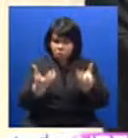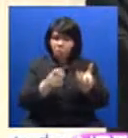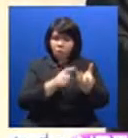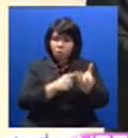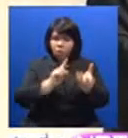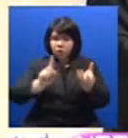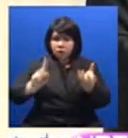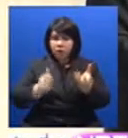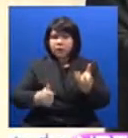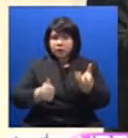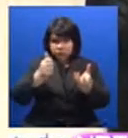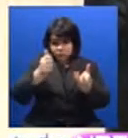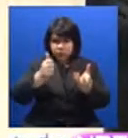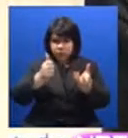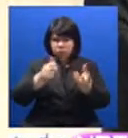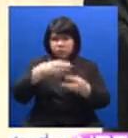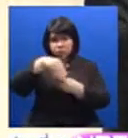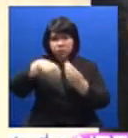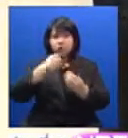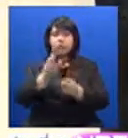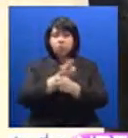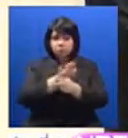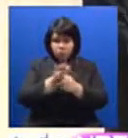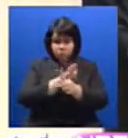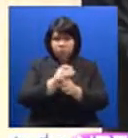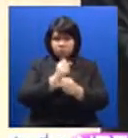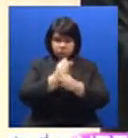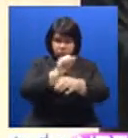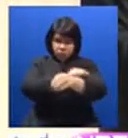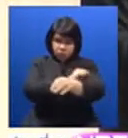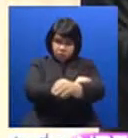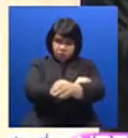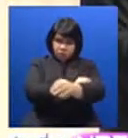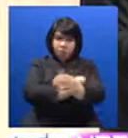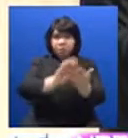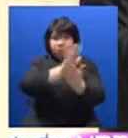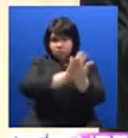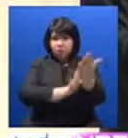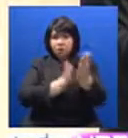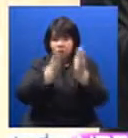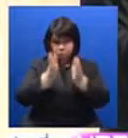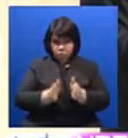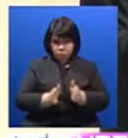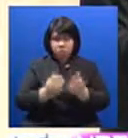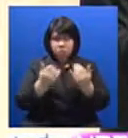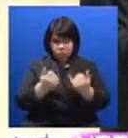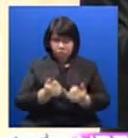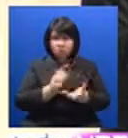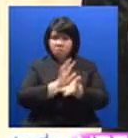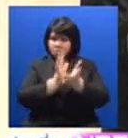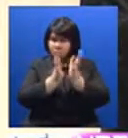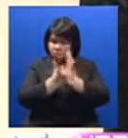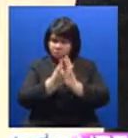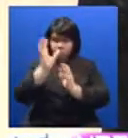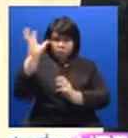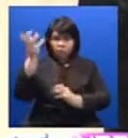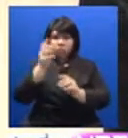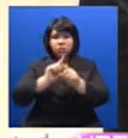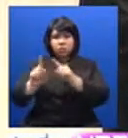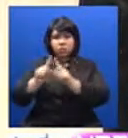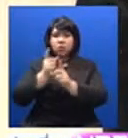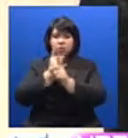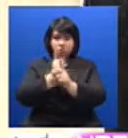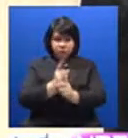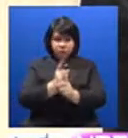ยึดหลักเศรษฐกิจพอเพียงควบคู่กับการสร้างแรงงานในประเทศและประชาชนต้องปรับตัวให้ทันกับสถานการณ์โลกส่วน